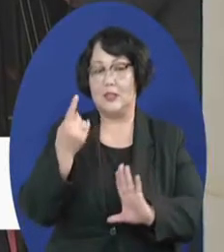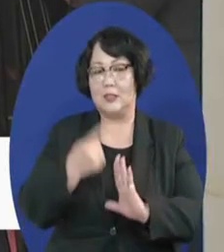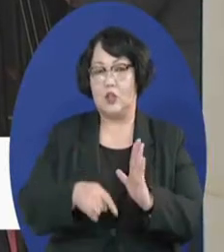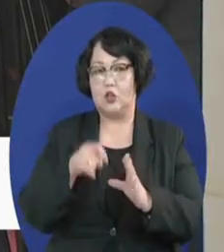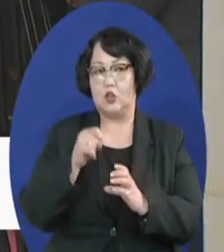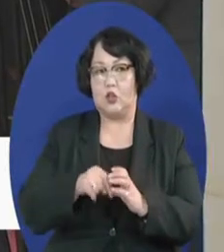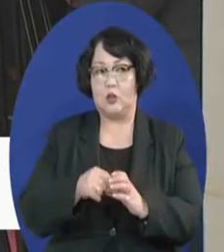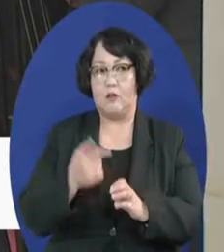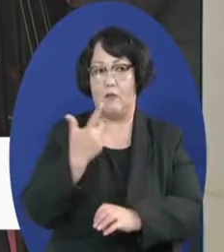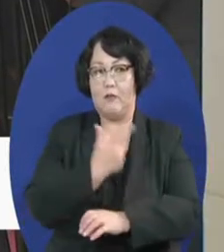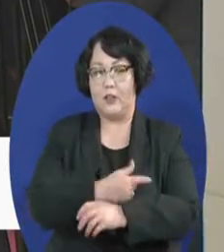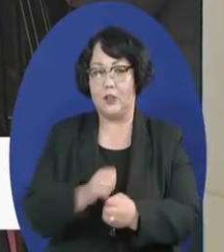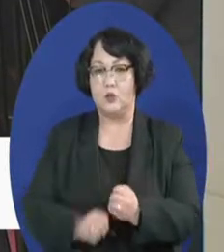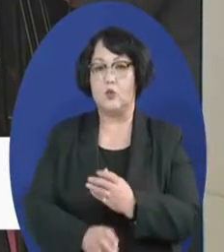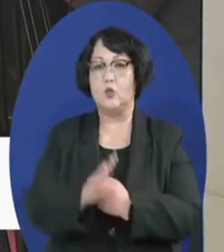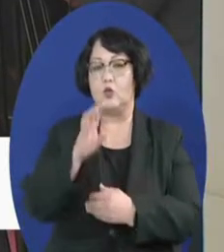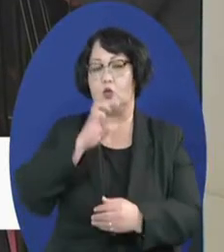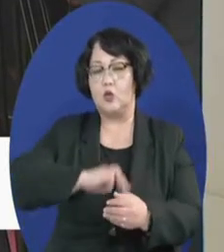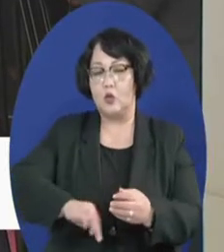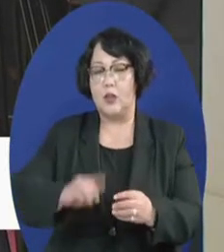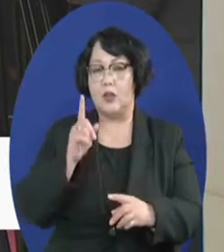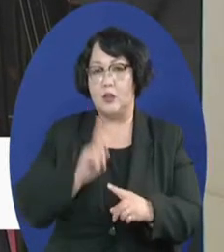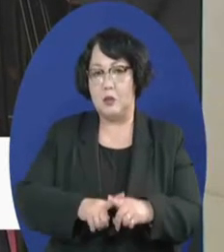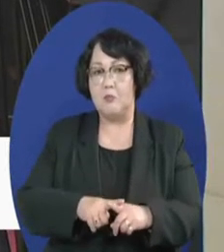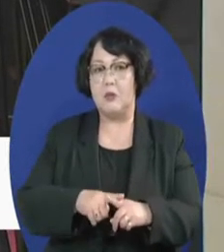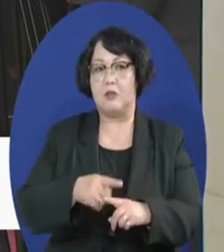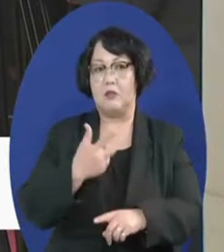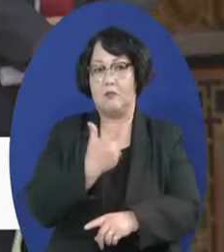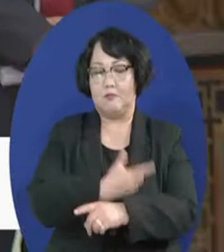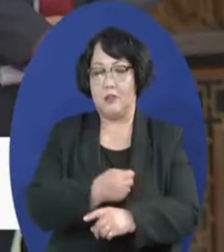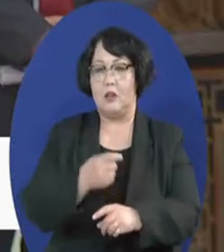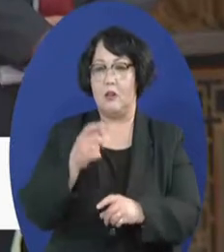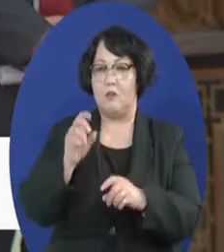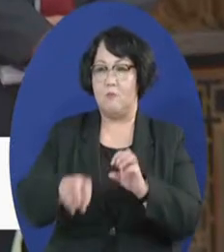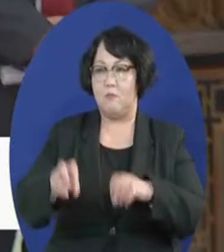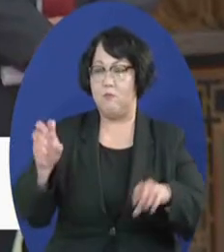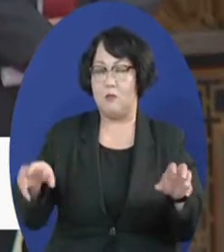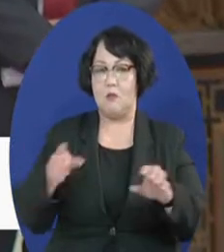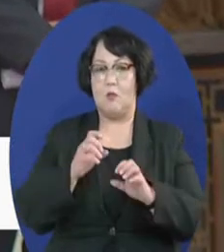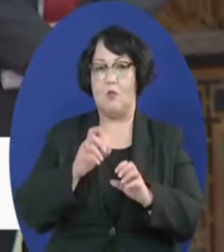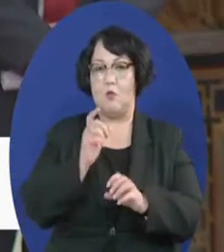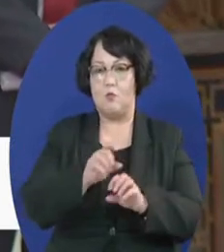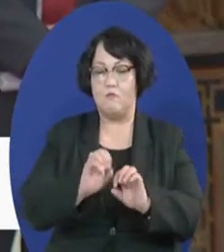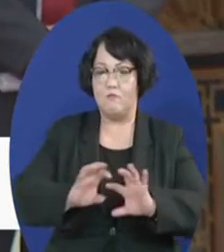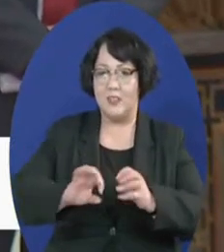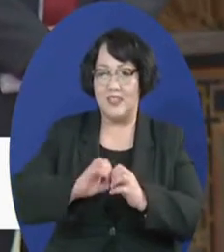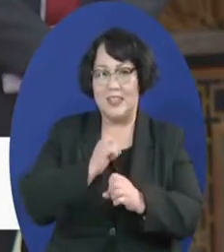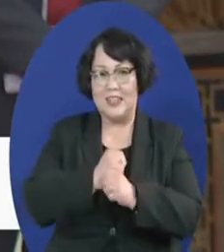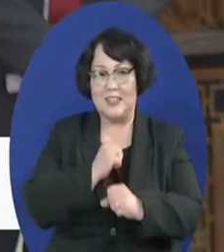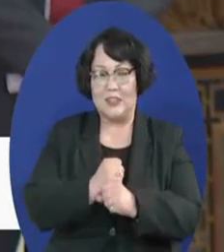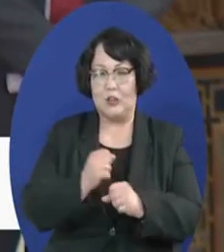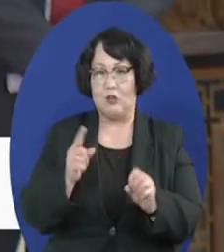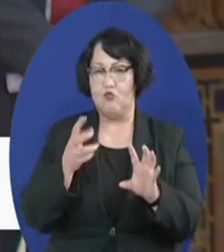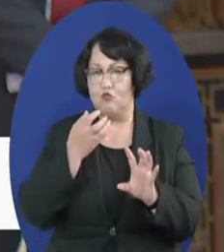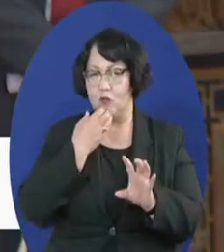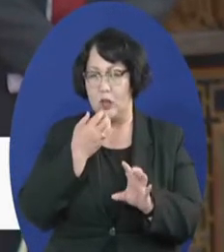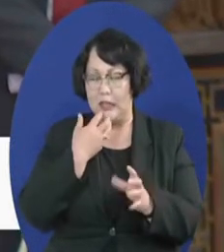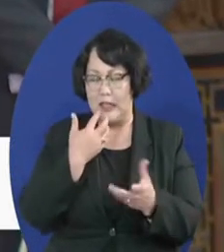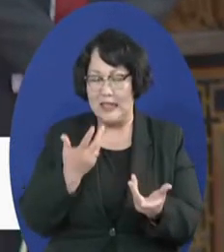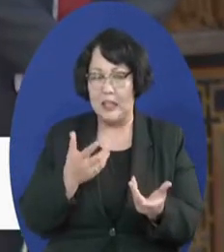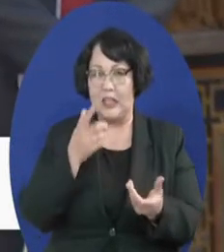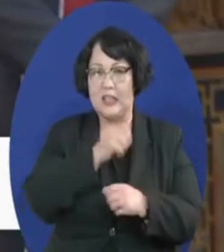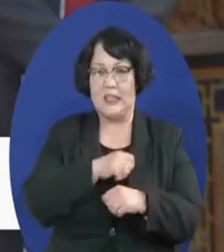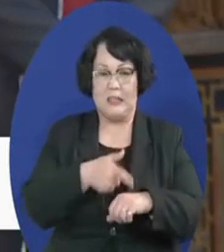вакцин жуулалтаа дуусгахын тулд дархлаажуулалтын нэмэлт цэгүүд дээр ажиллах хүний нөөц, иргэд цаг барихгүй байгаа асуудлыг шийдвэрлэх, за